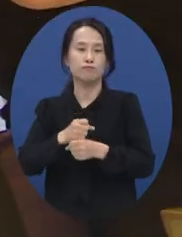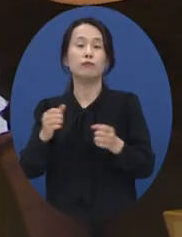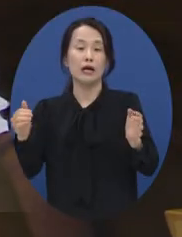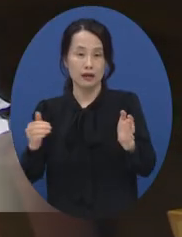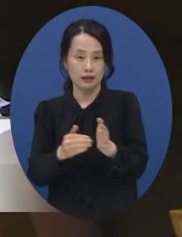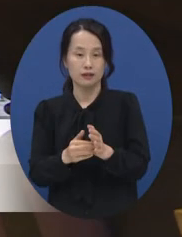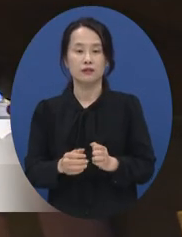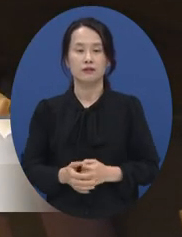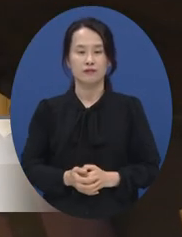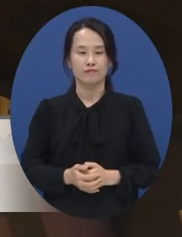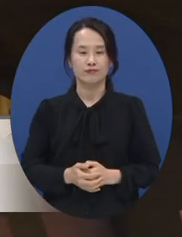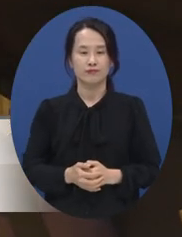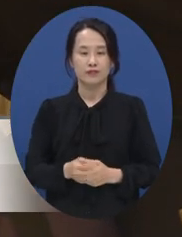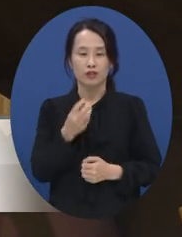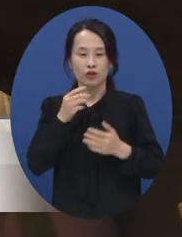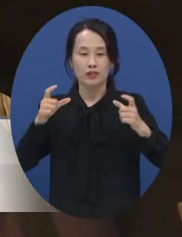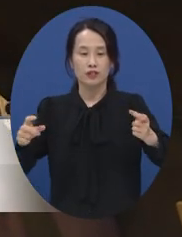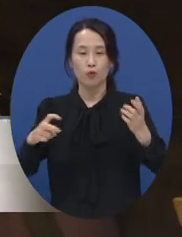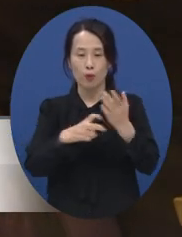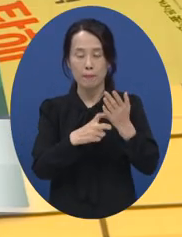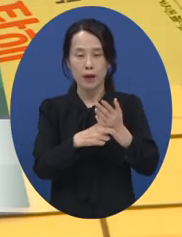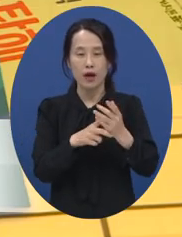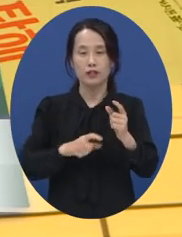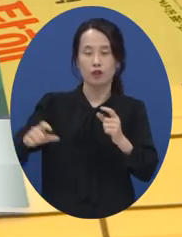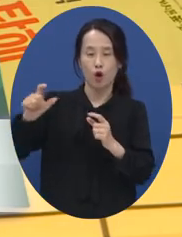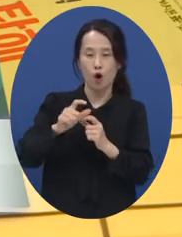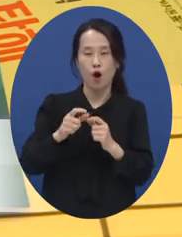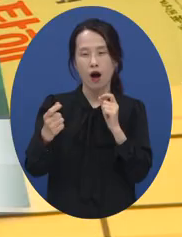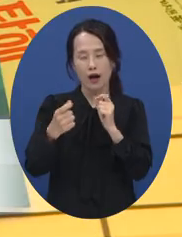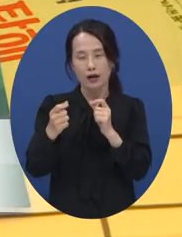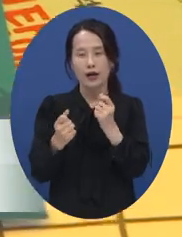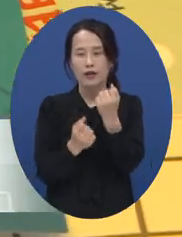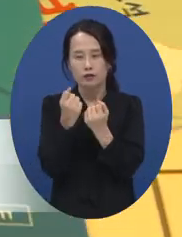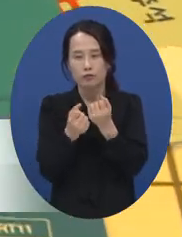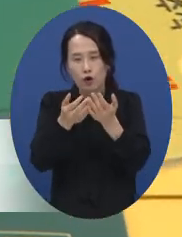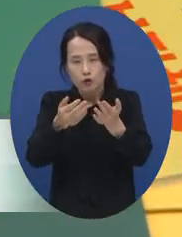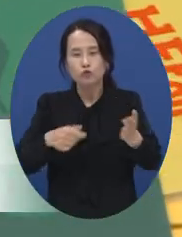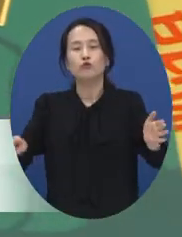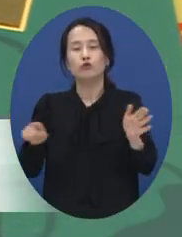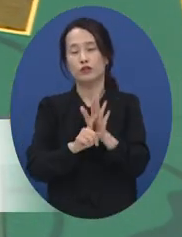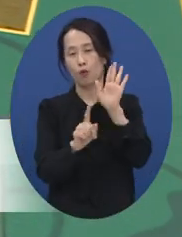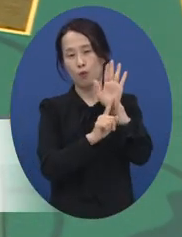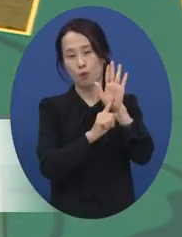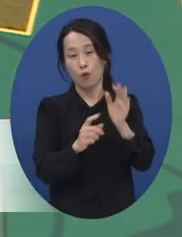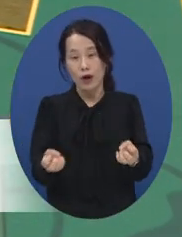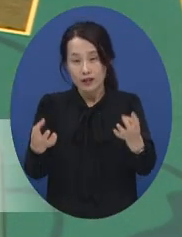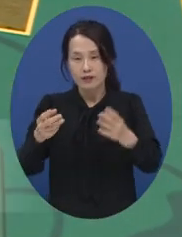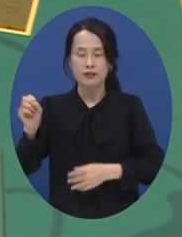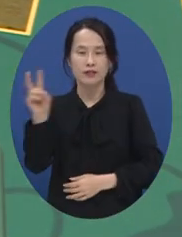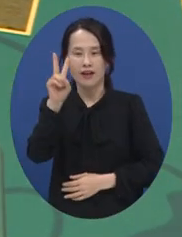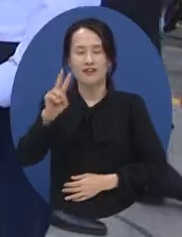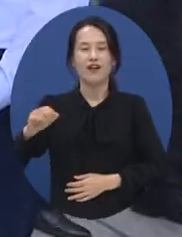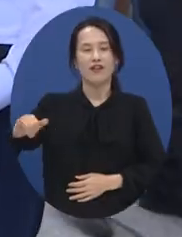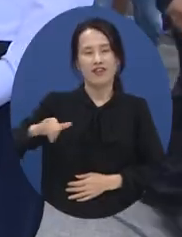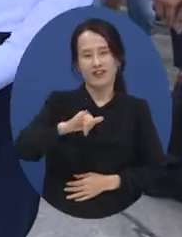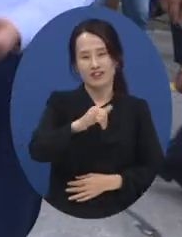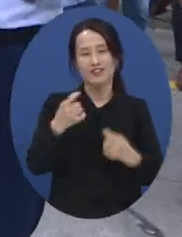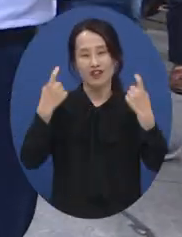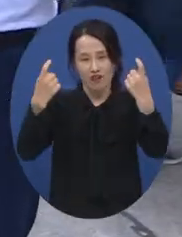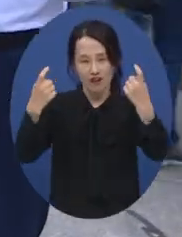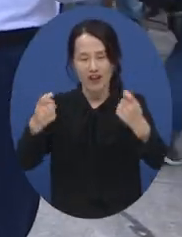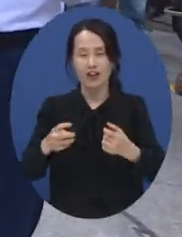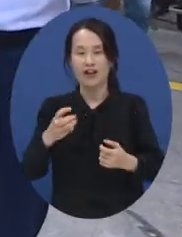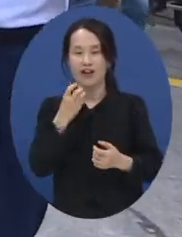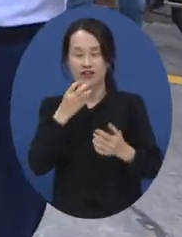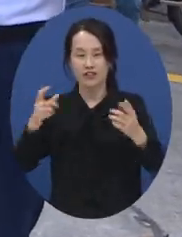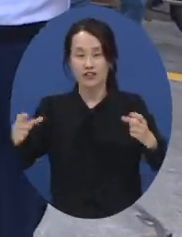됐어요. 경기도가 경기 지역 화폐를 좀더 도민 가까이서 알리고자 시작한 홍보 이벤트 게릴라 데이트 투어입니다. 경기